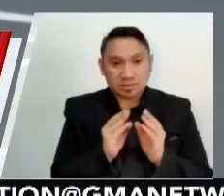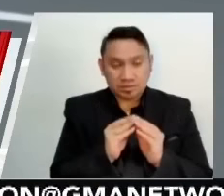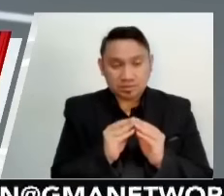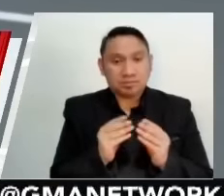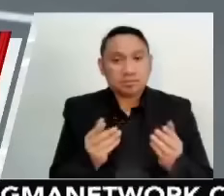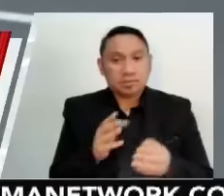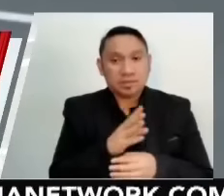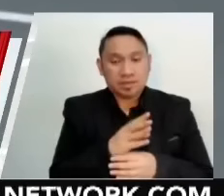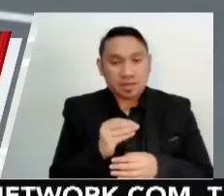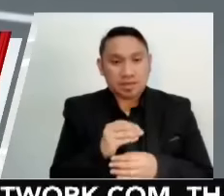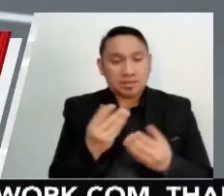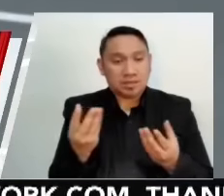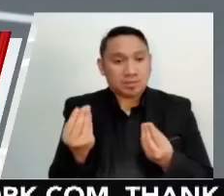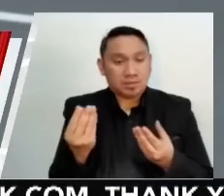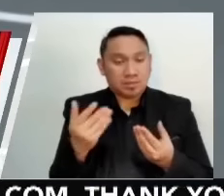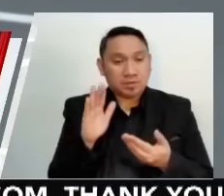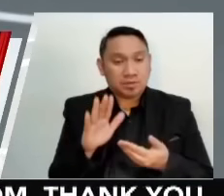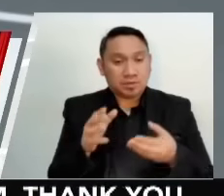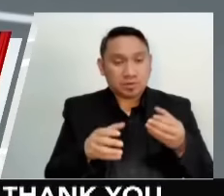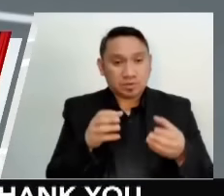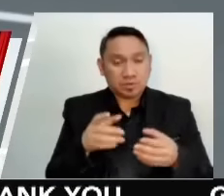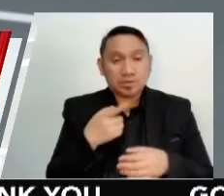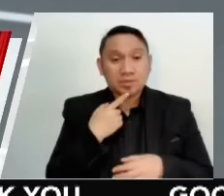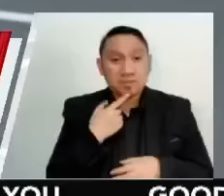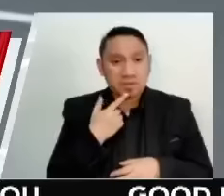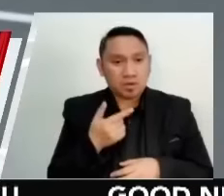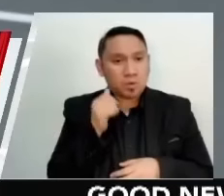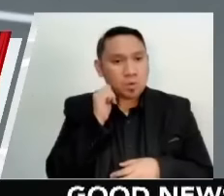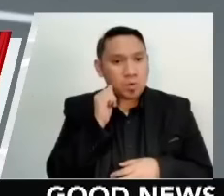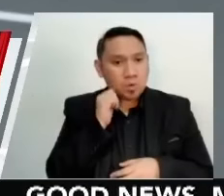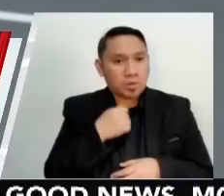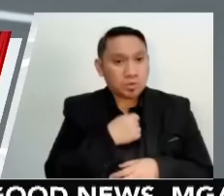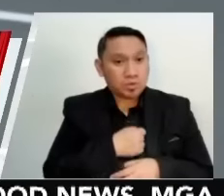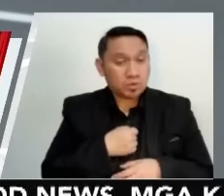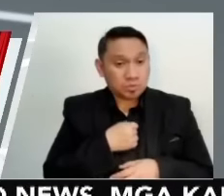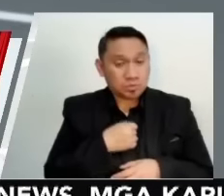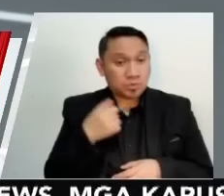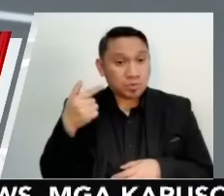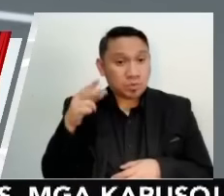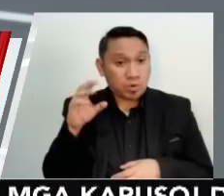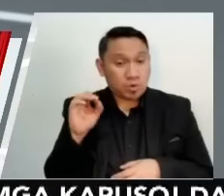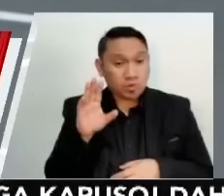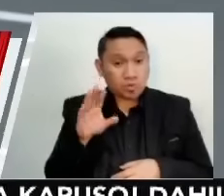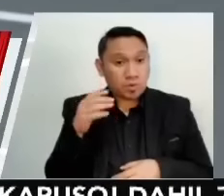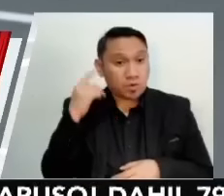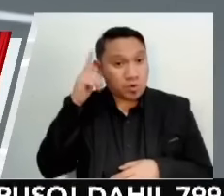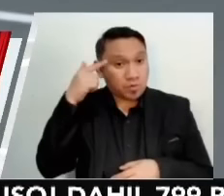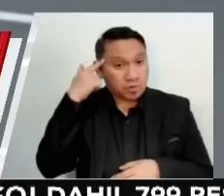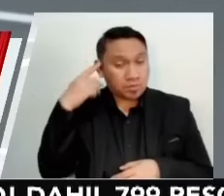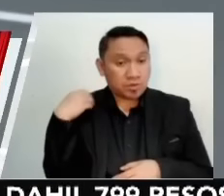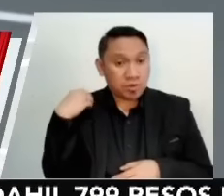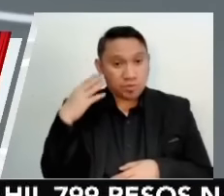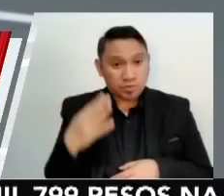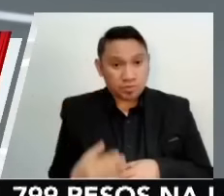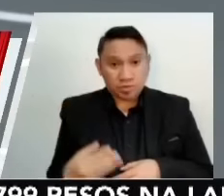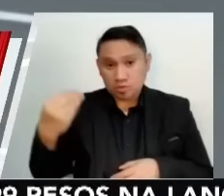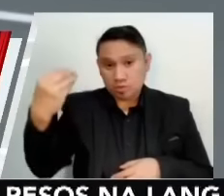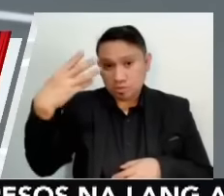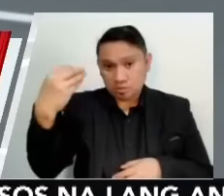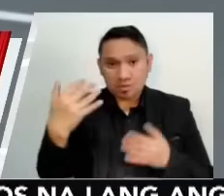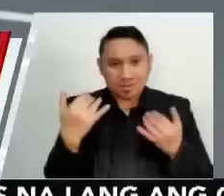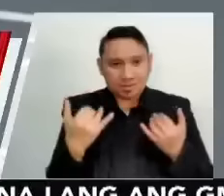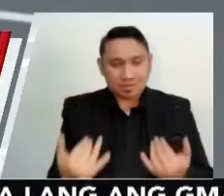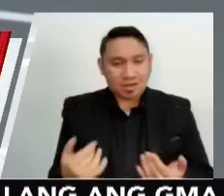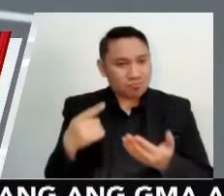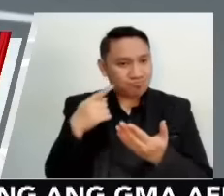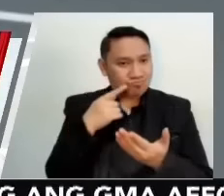kaso. Apologetic naman daw si Mayor Guo sa mga nadamay na government officers na nagpa-selfie sa kanya at ngayon ay binabatikos.